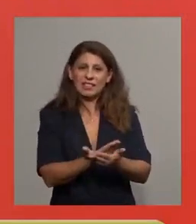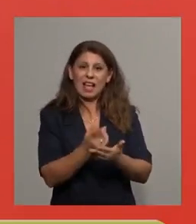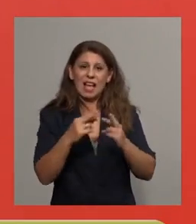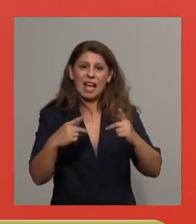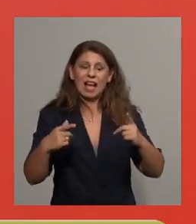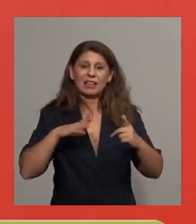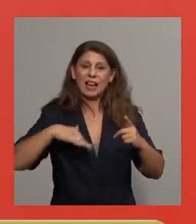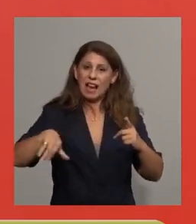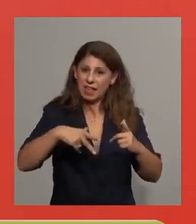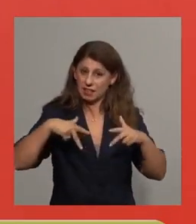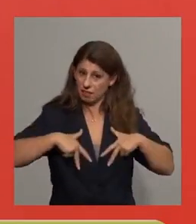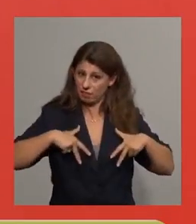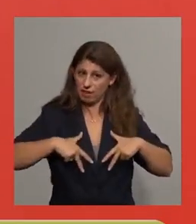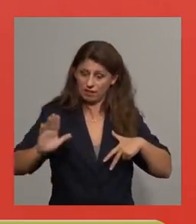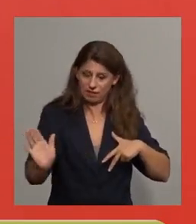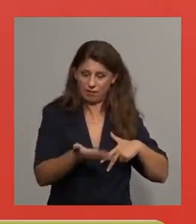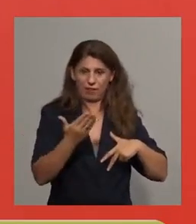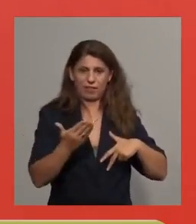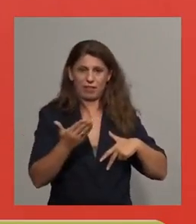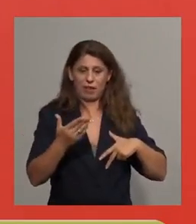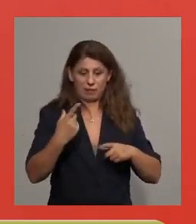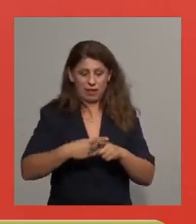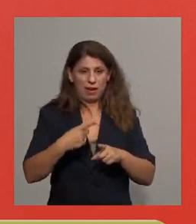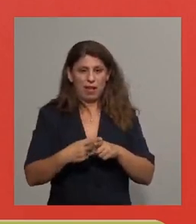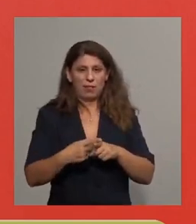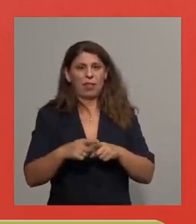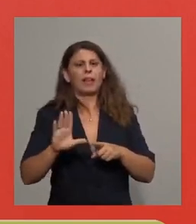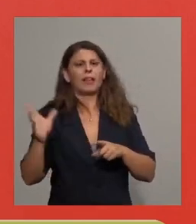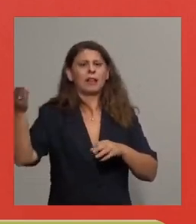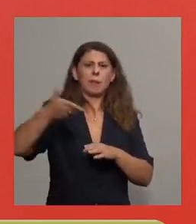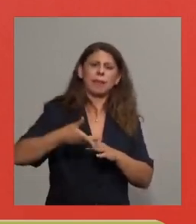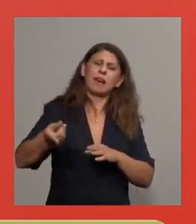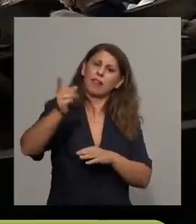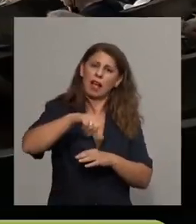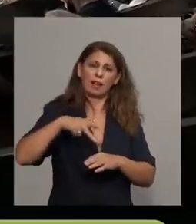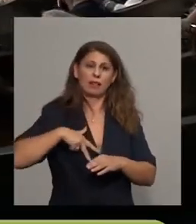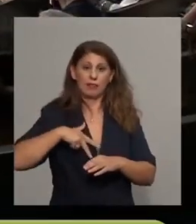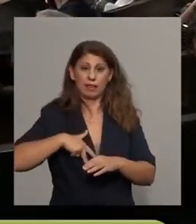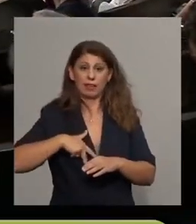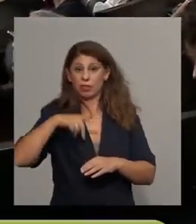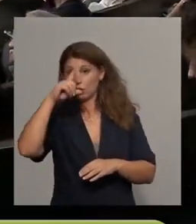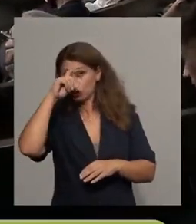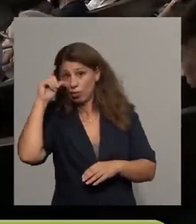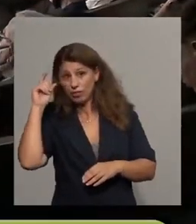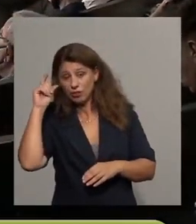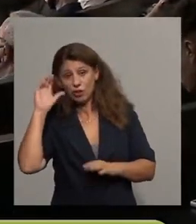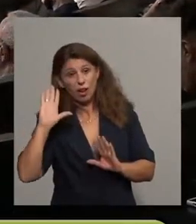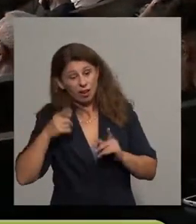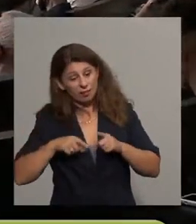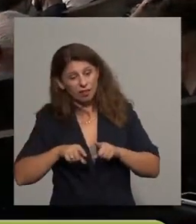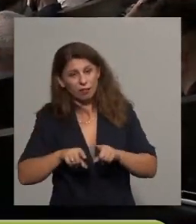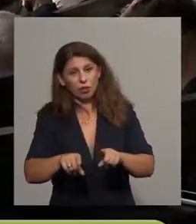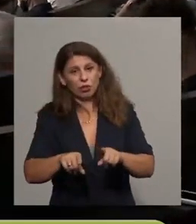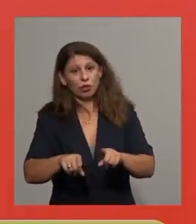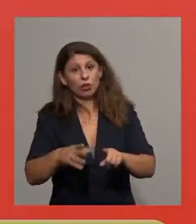αντιλαϊκή κυβέρνηση να φύγει από τη χώρα ή να μην έρθει μια άλλη. το δύσκολο, αλλά